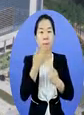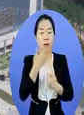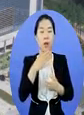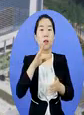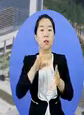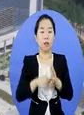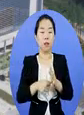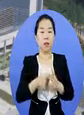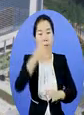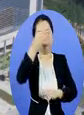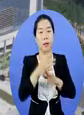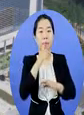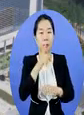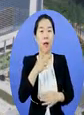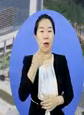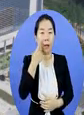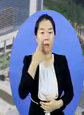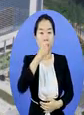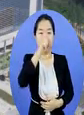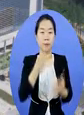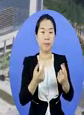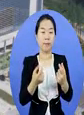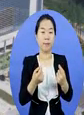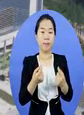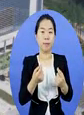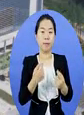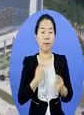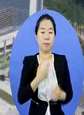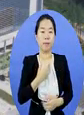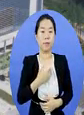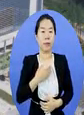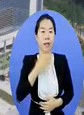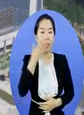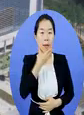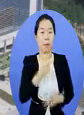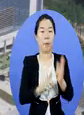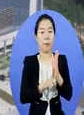때는 미안하다는 사과의 말 한마디 건네보시는 건 어떨까요? 불쾌지수는 낮아지고